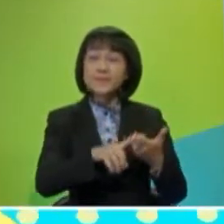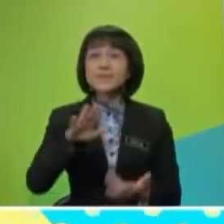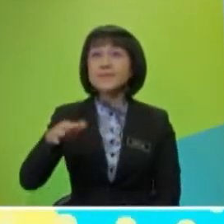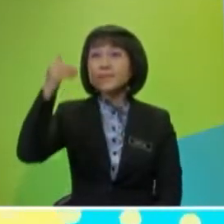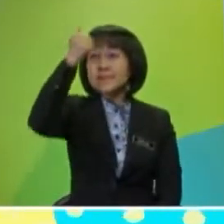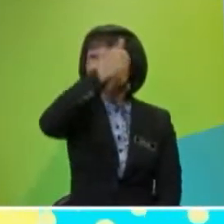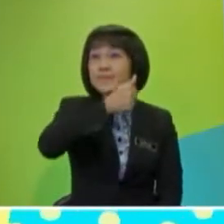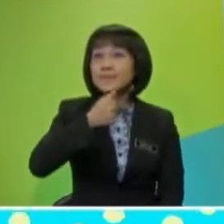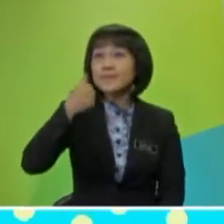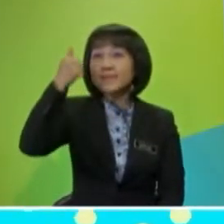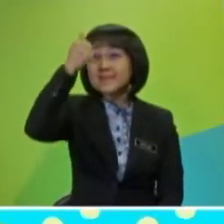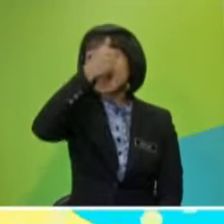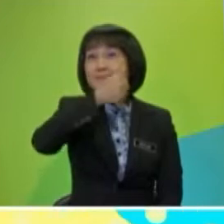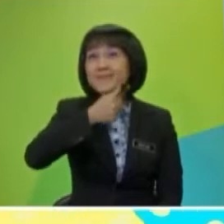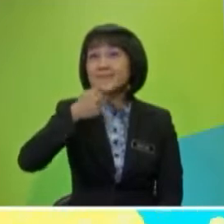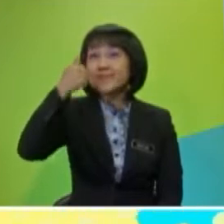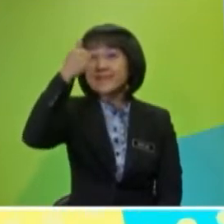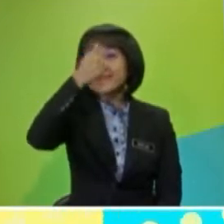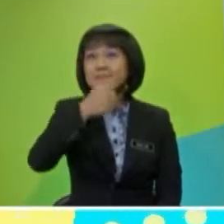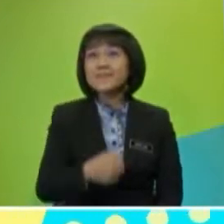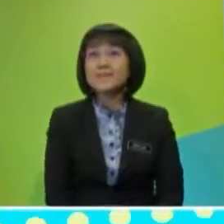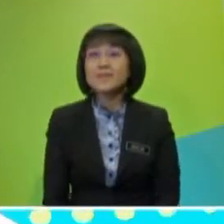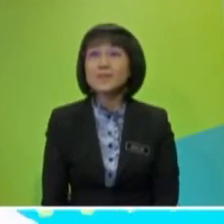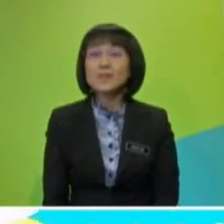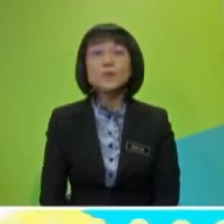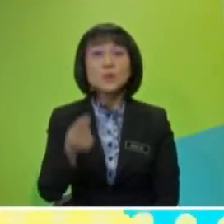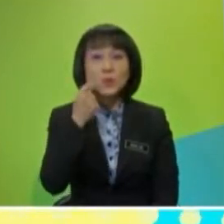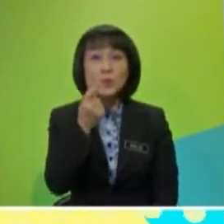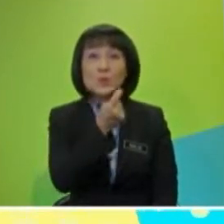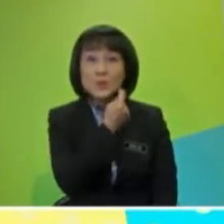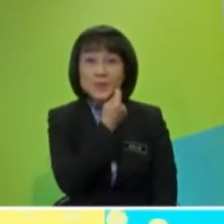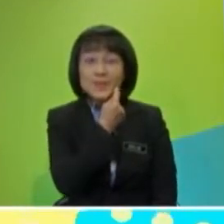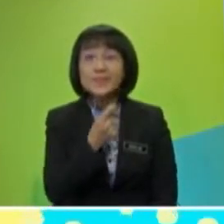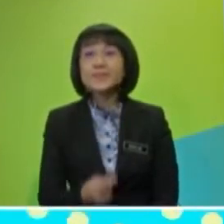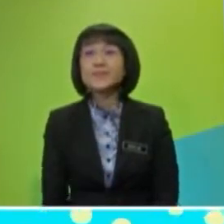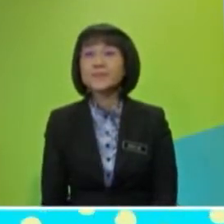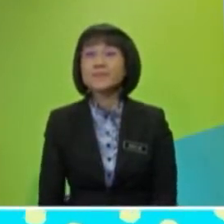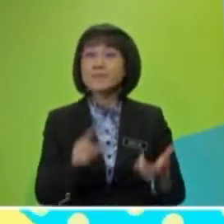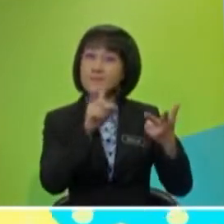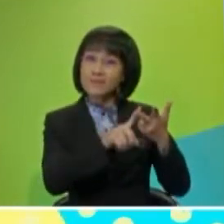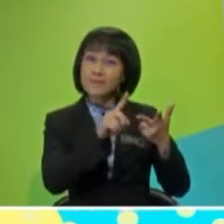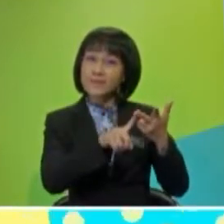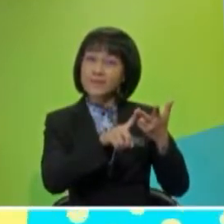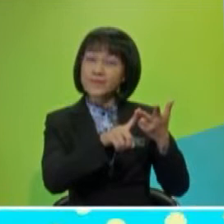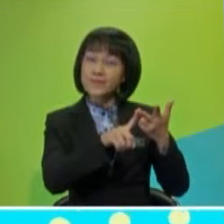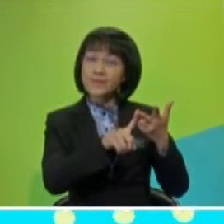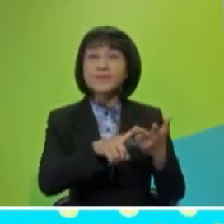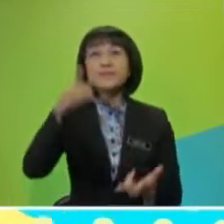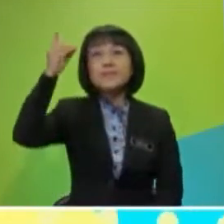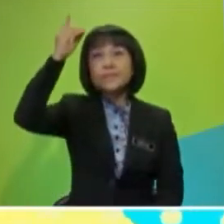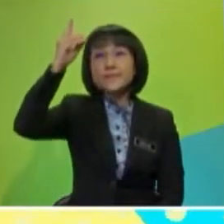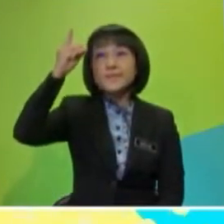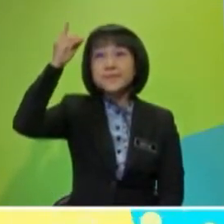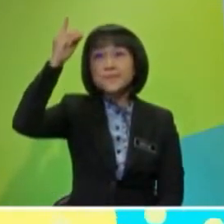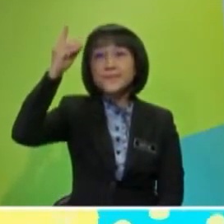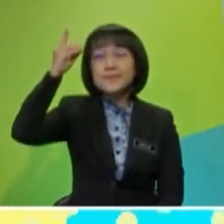Lutfi. Ni kembar ni Mira. Ha, kembar. Kembar. Okey. Yang ketiga, adik Darren Vincent.